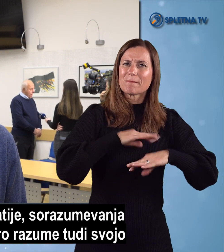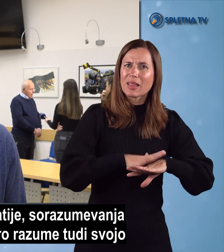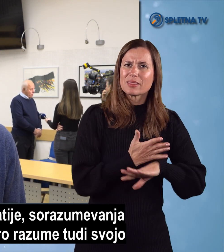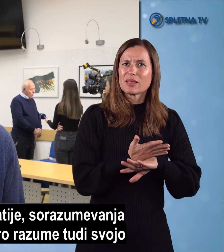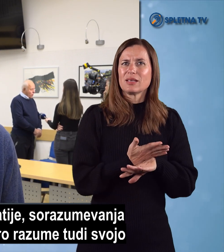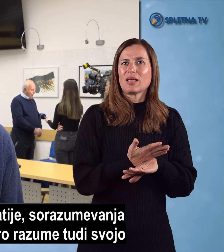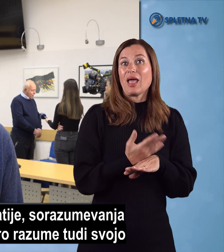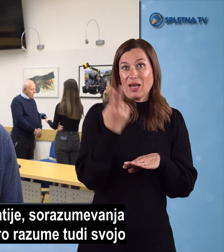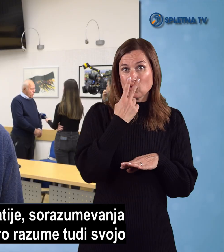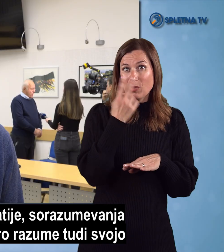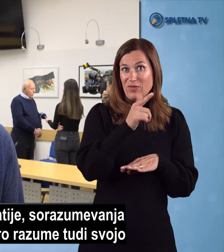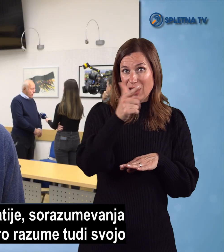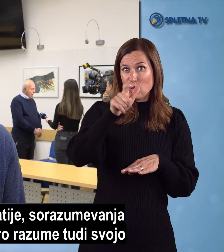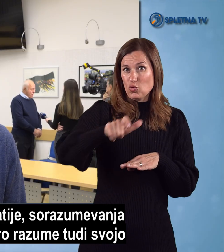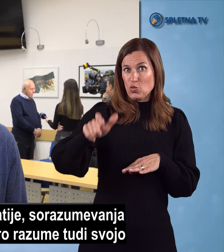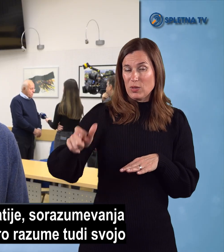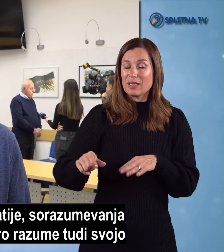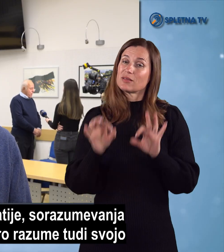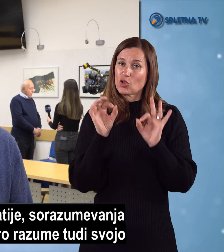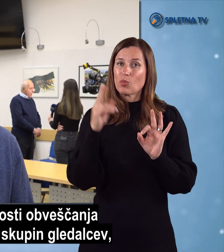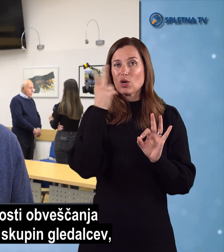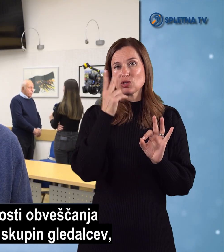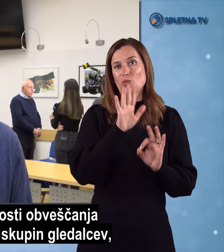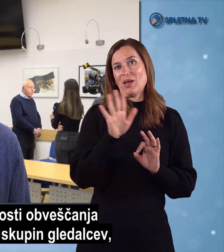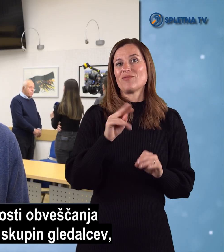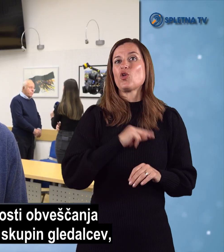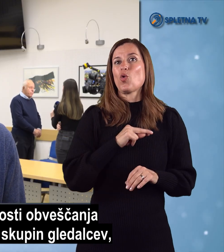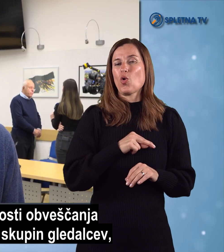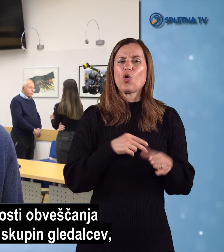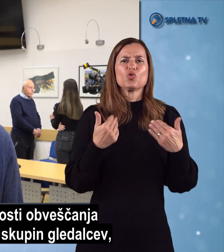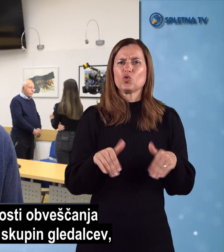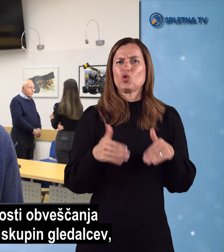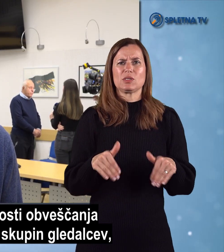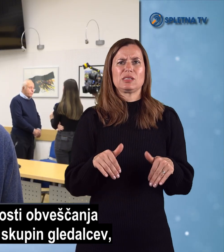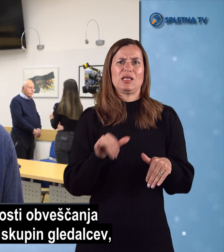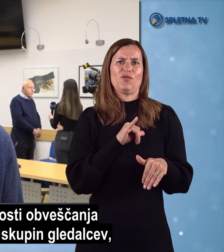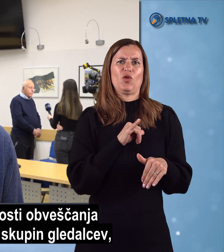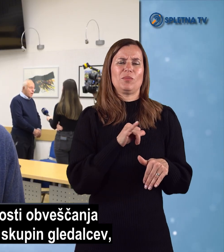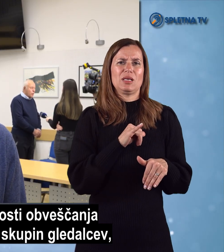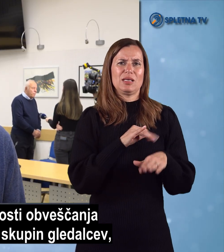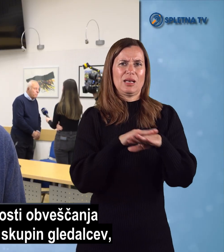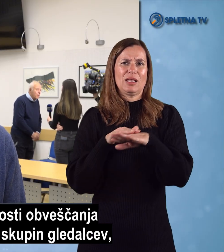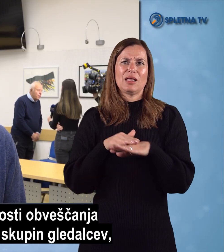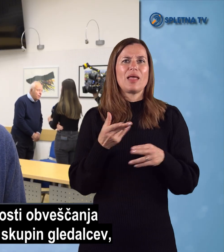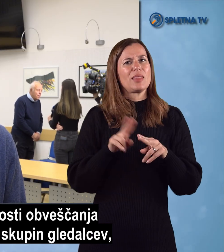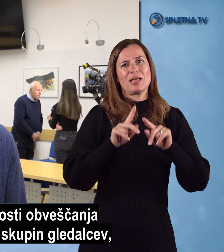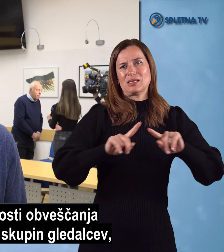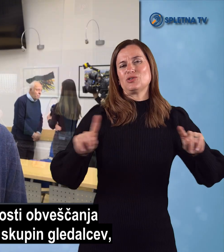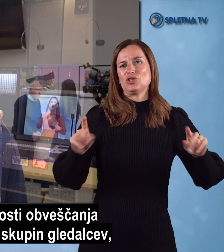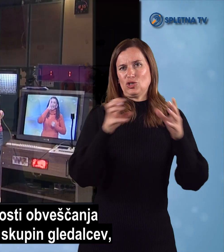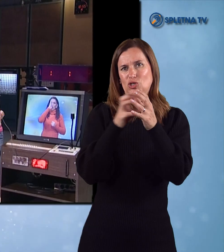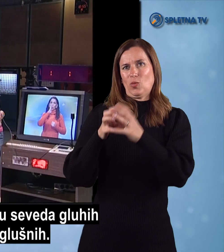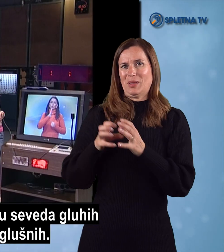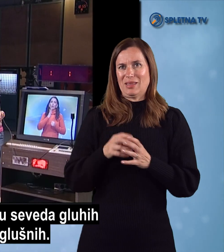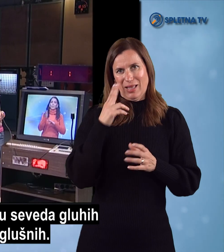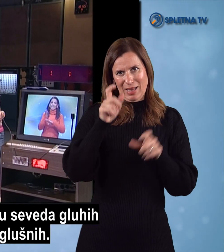sorazumevanja drugih in da dobro razume tudi svojo vlogo o nujnosti informiranja najrazličnejših skupin